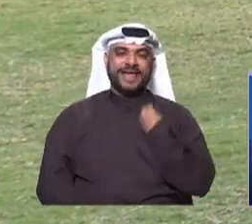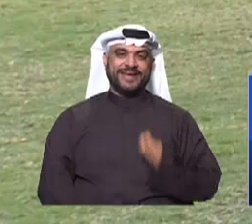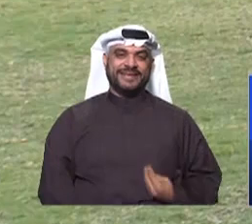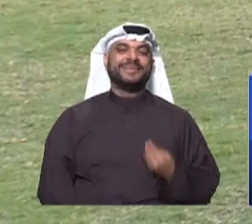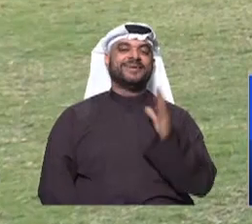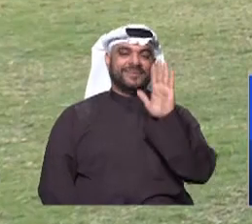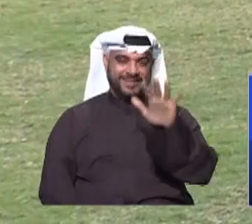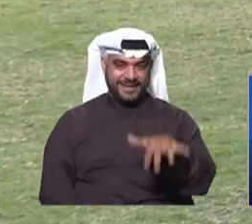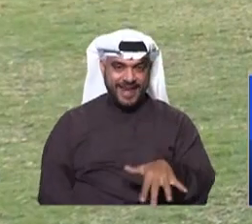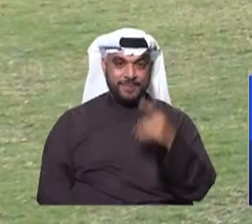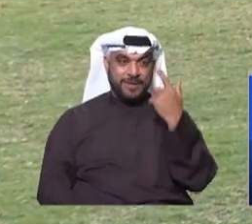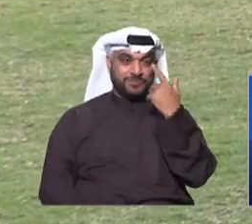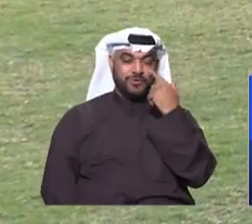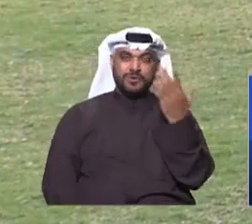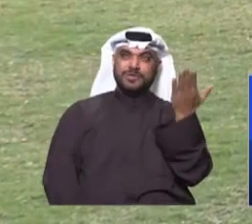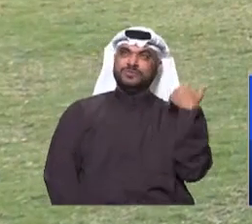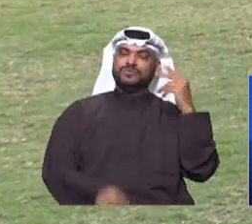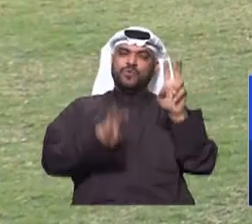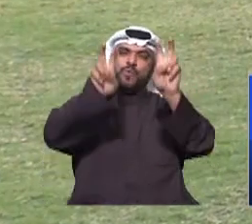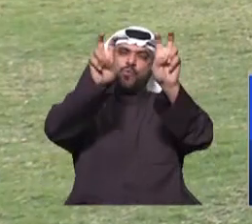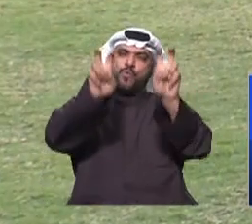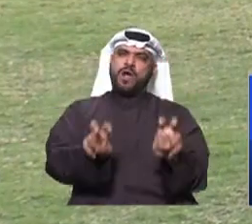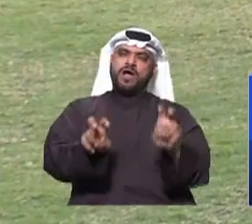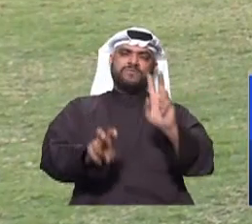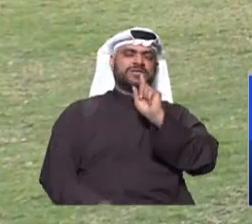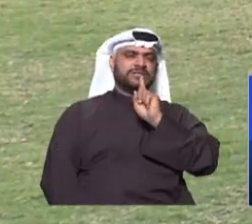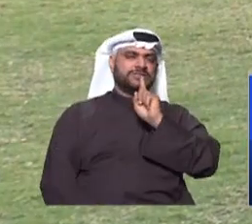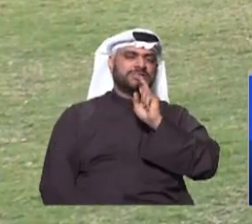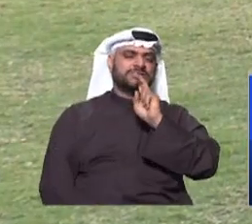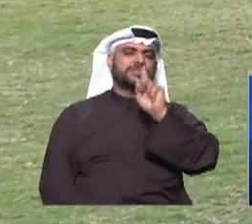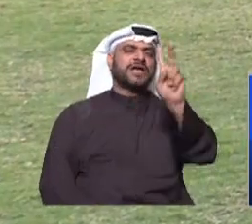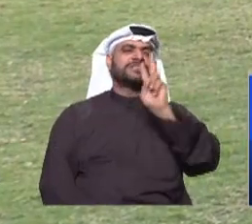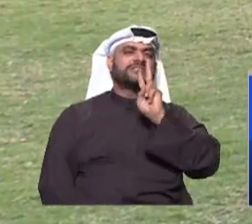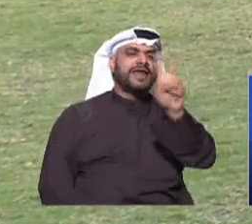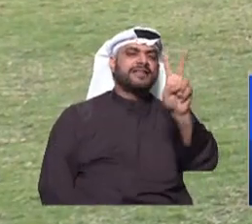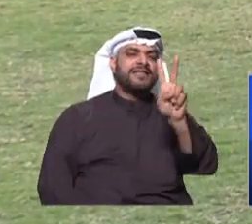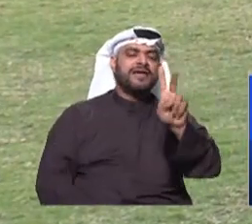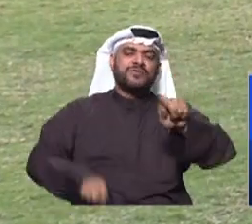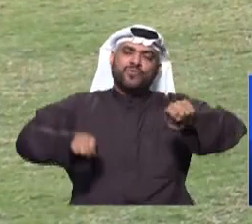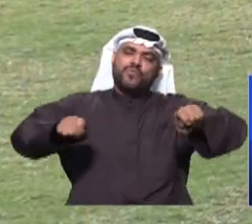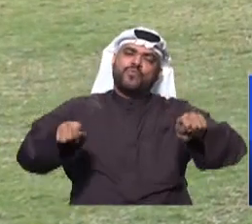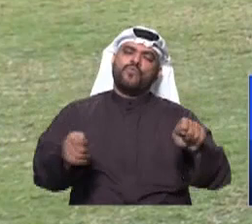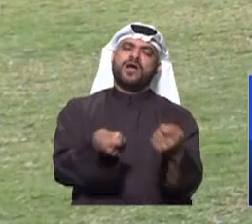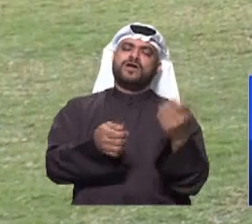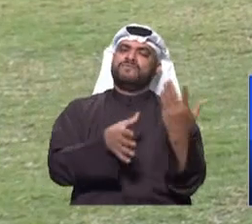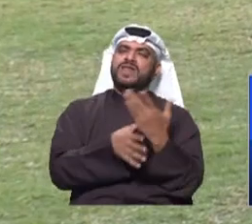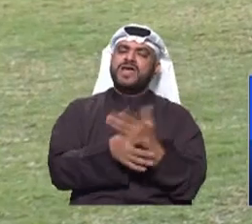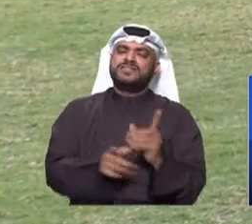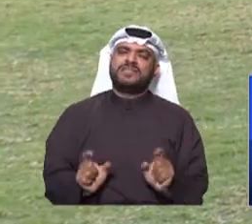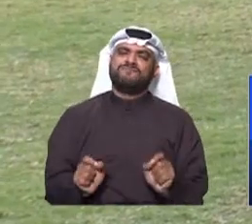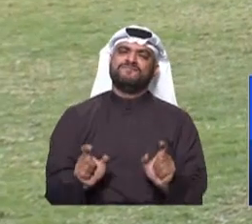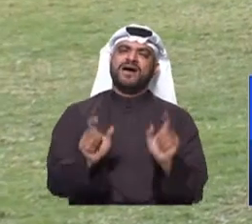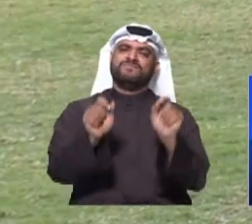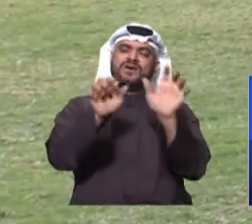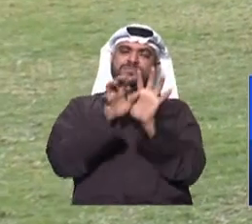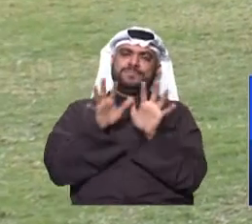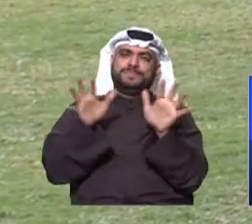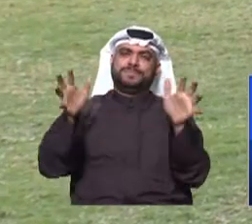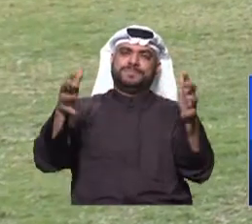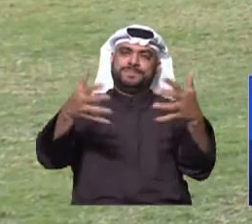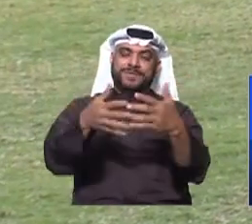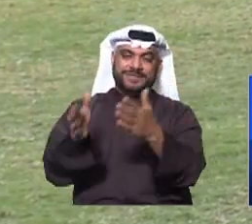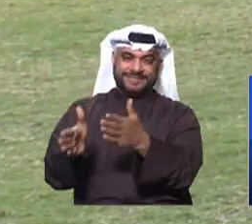الثقافية بعد توقف دام لعامين بسبب جائحة كورونا، لتسليط الضوء بشكل أكبر